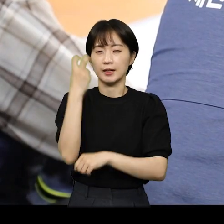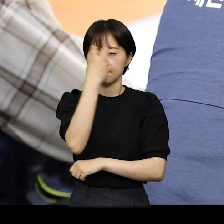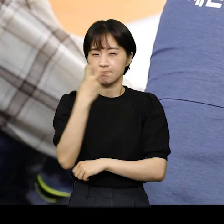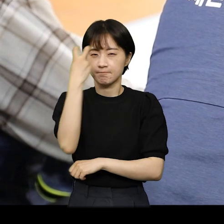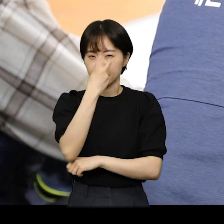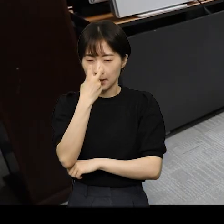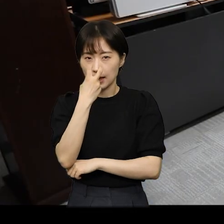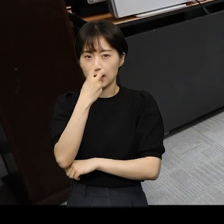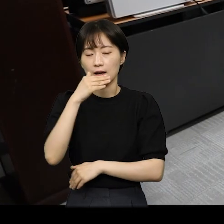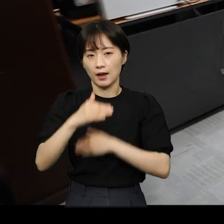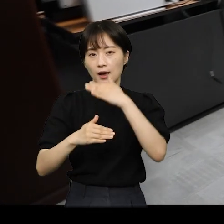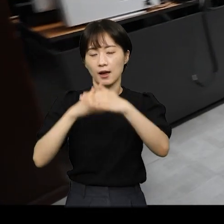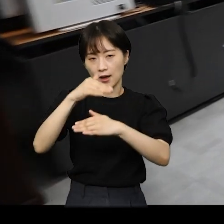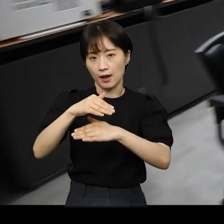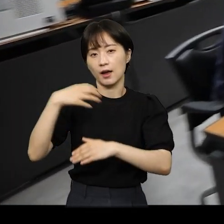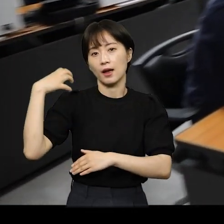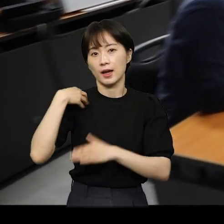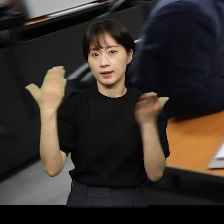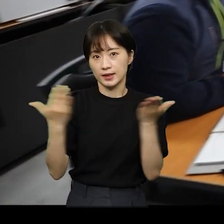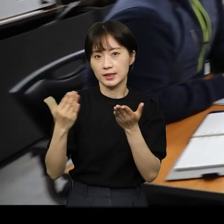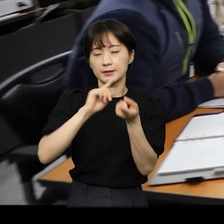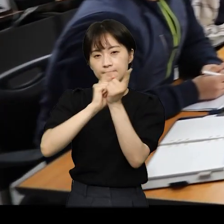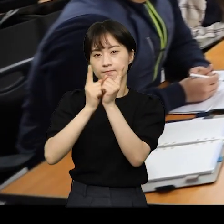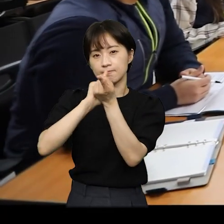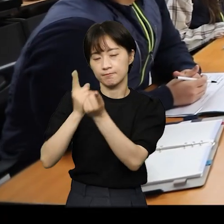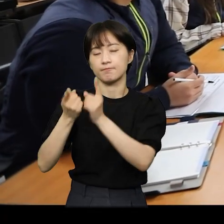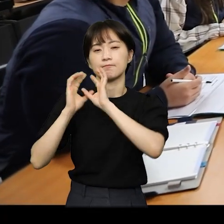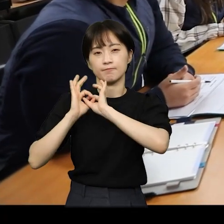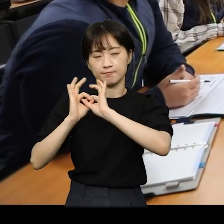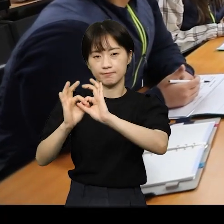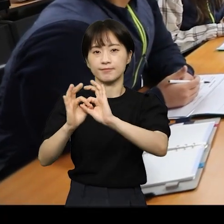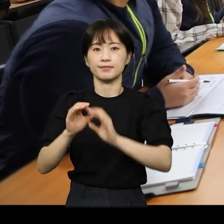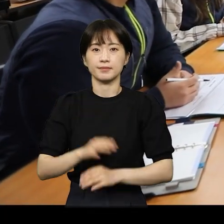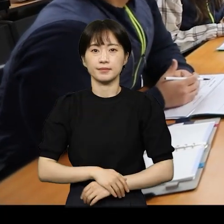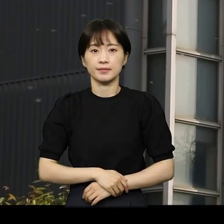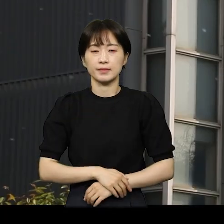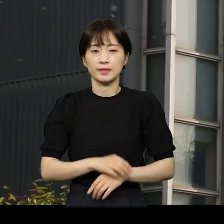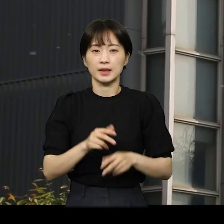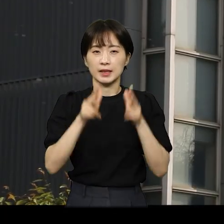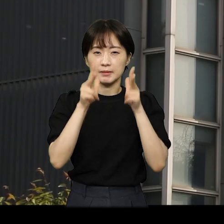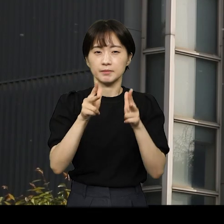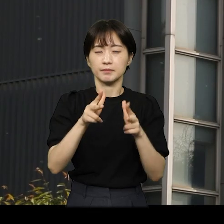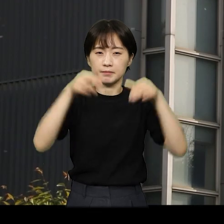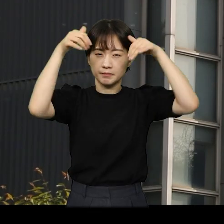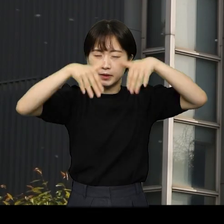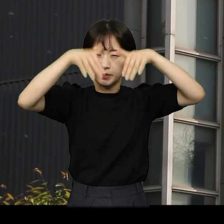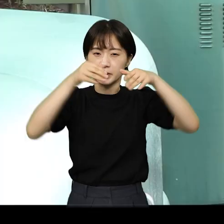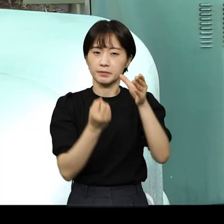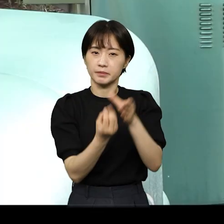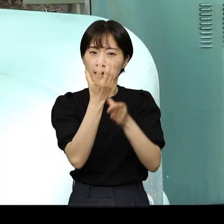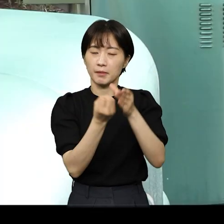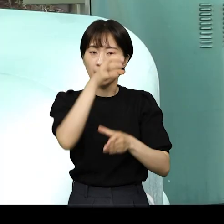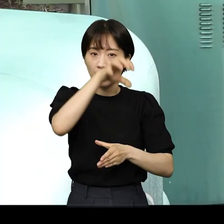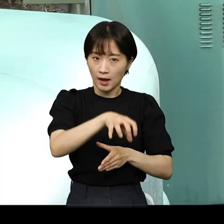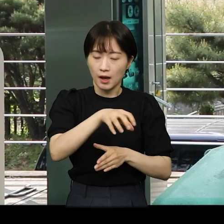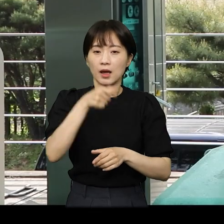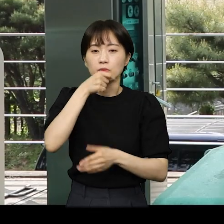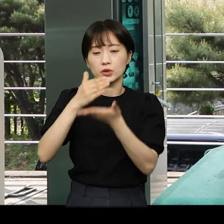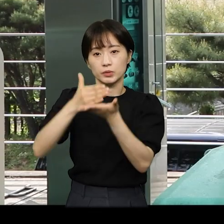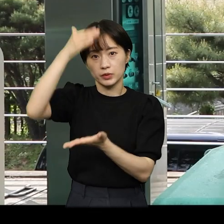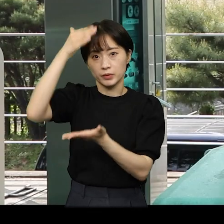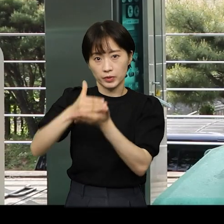상황실을 운영하며 체계적인 단계별 비상근무를 실시하고 각 빗물펌프장 간의 펌프와